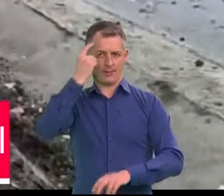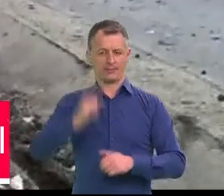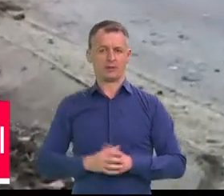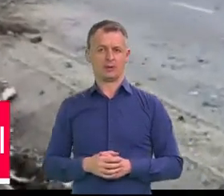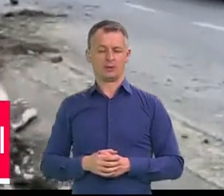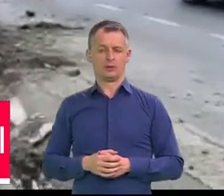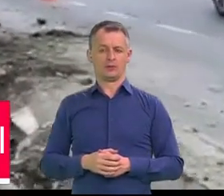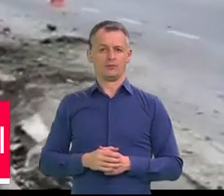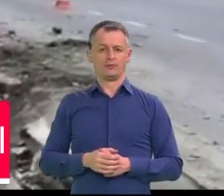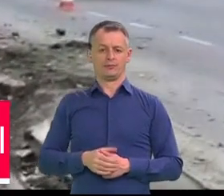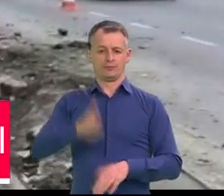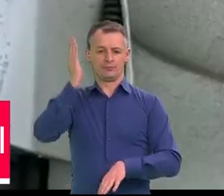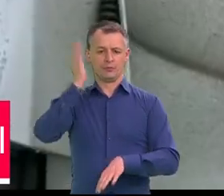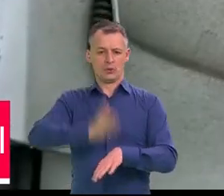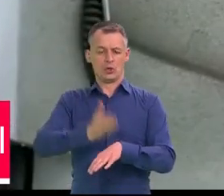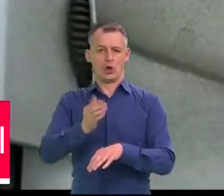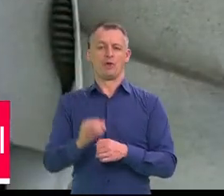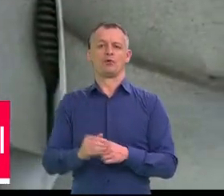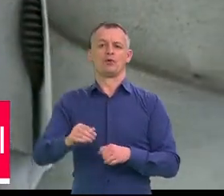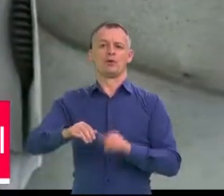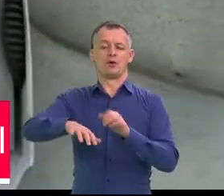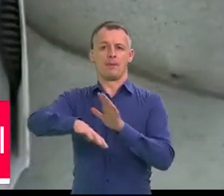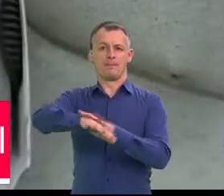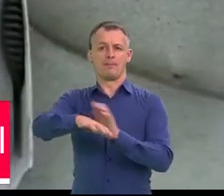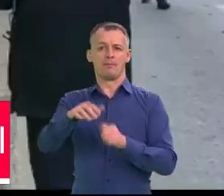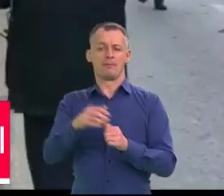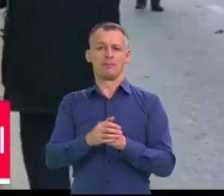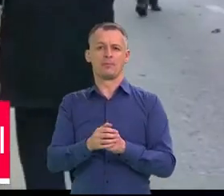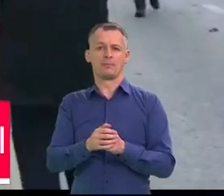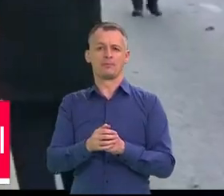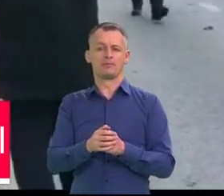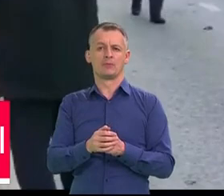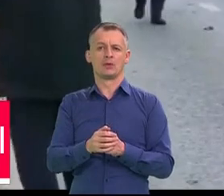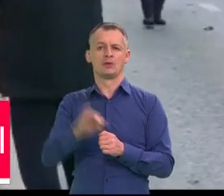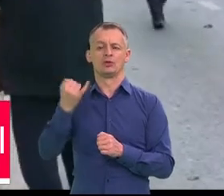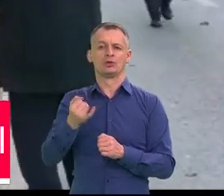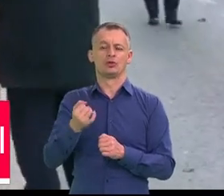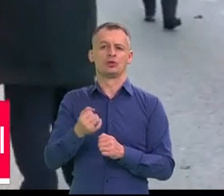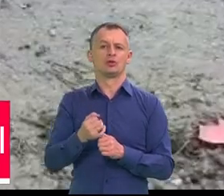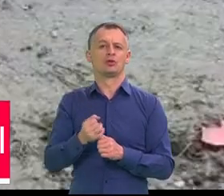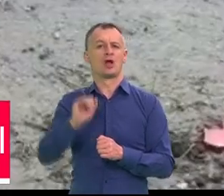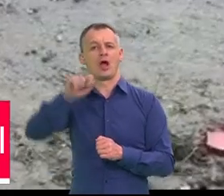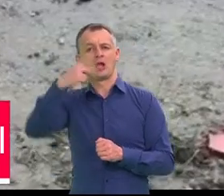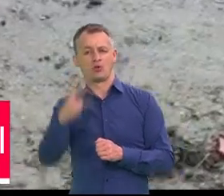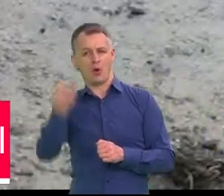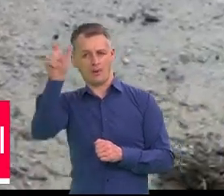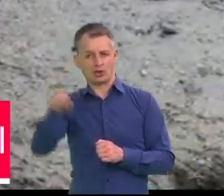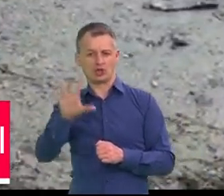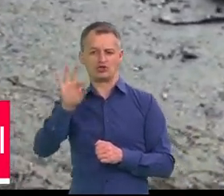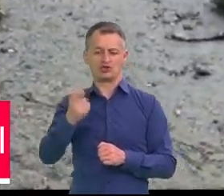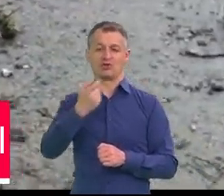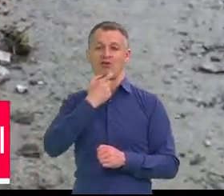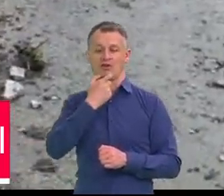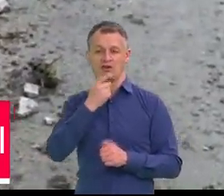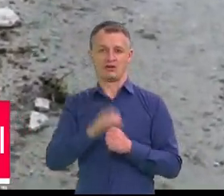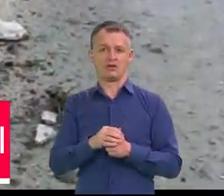un traumatism de membru superior și traumatism de bază. Al doilea pacient, 50 de ani, pasager în microbus, este